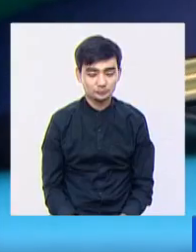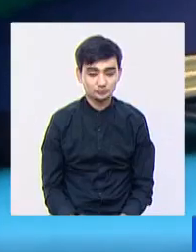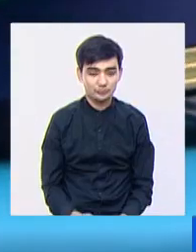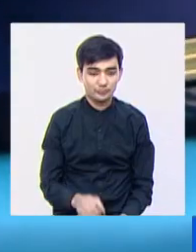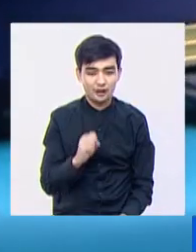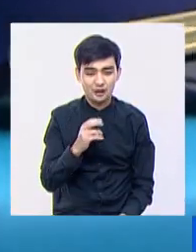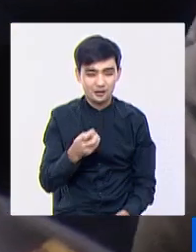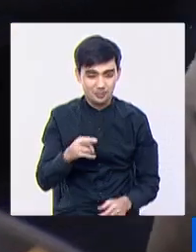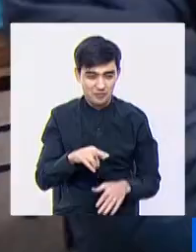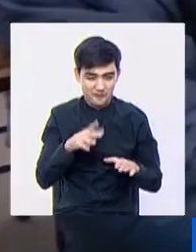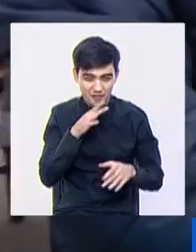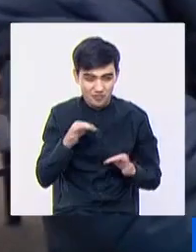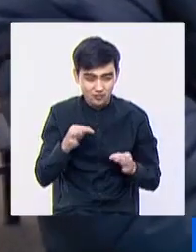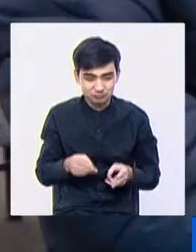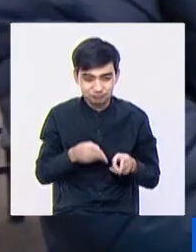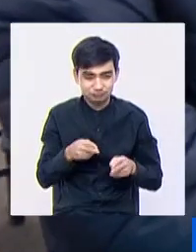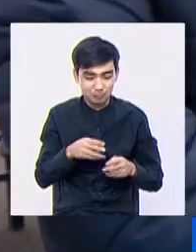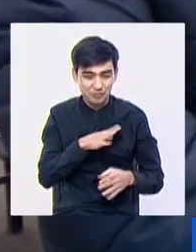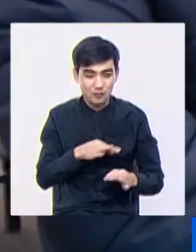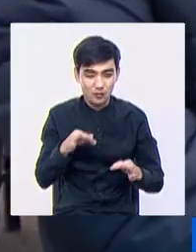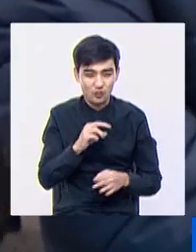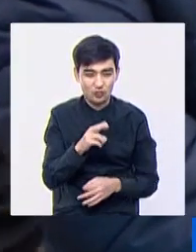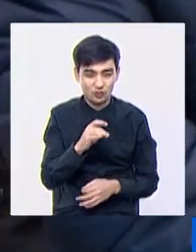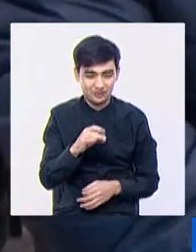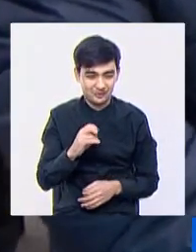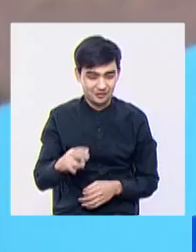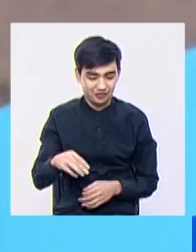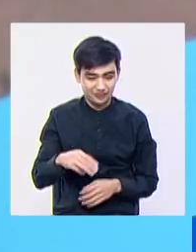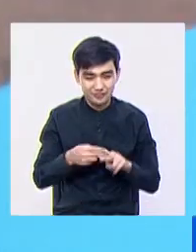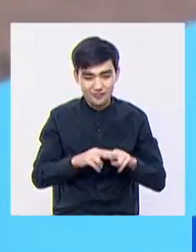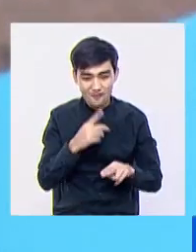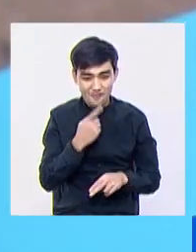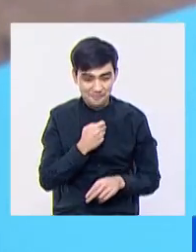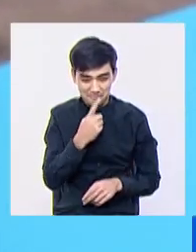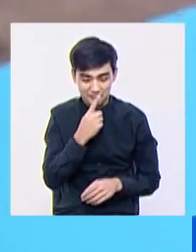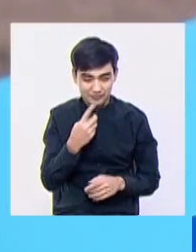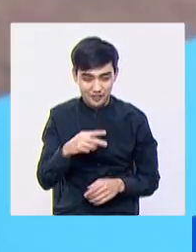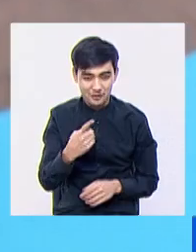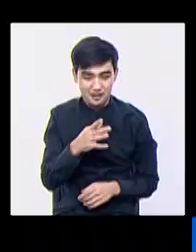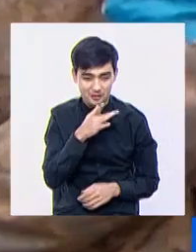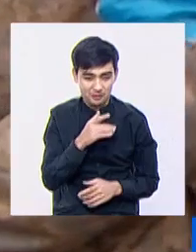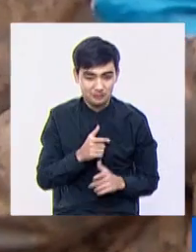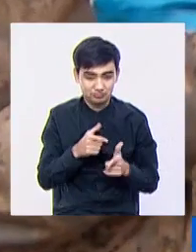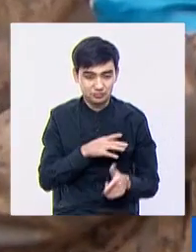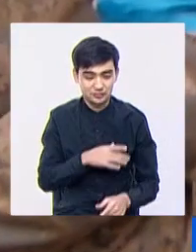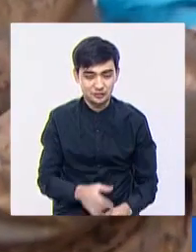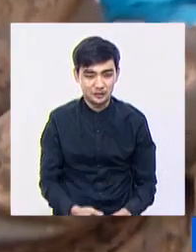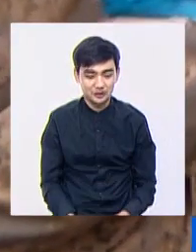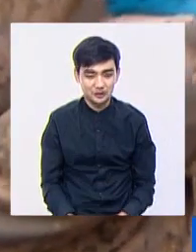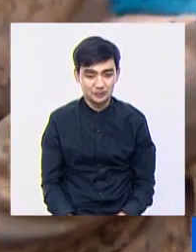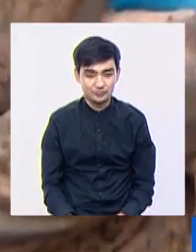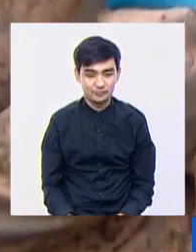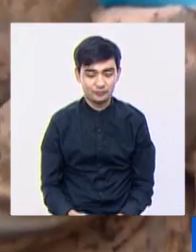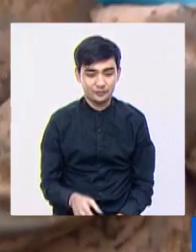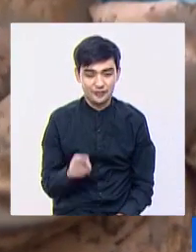Академияға жасалған шабуыл кезінде қаза тапқан курсант Жайық Әділхан да небәрі 21 жасқа жақында ғана толған екен. Жануар күні бізді құттықтап